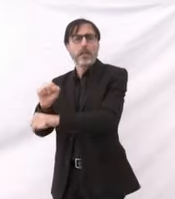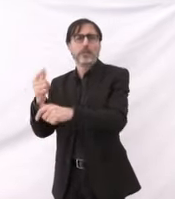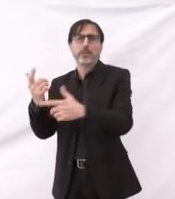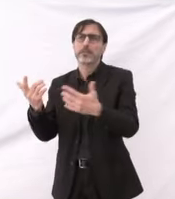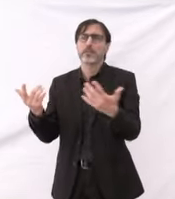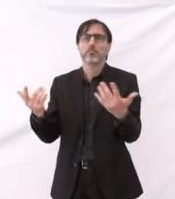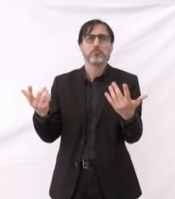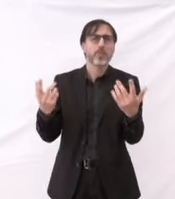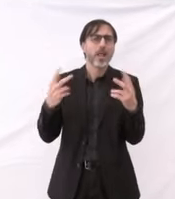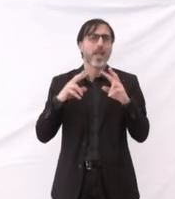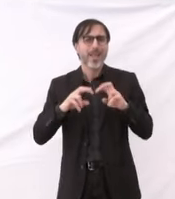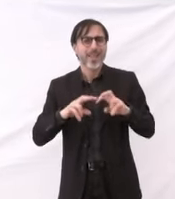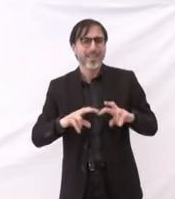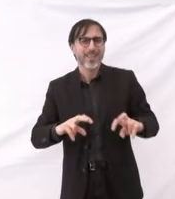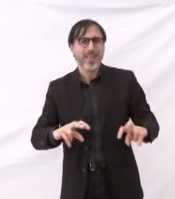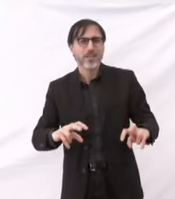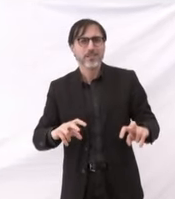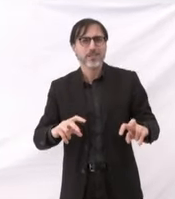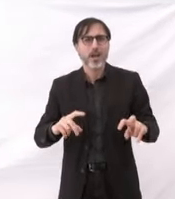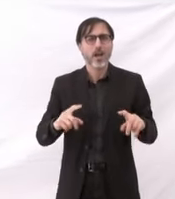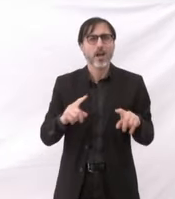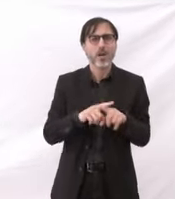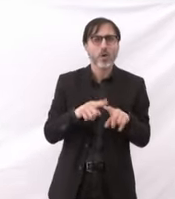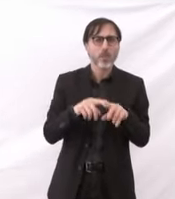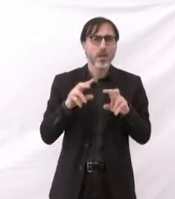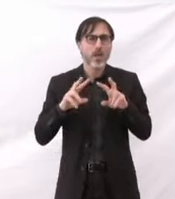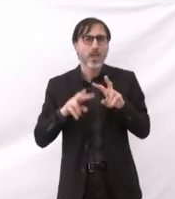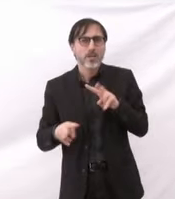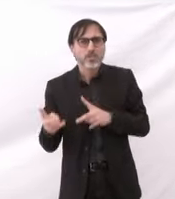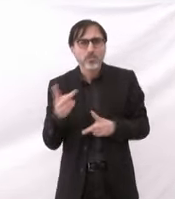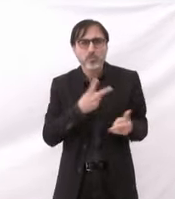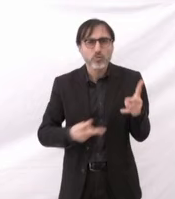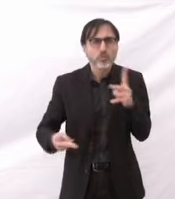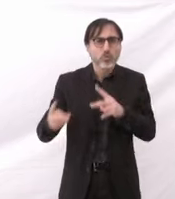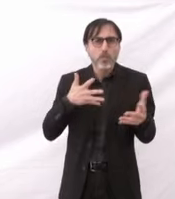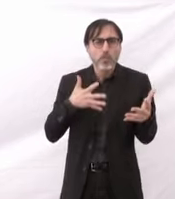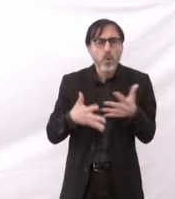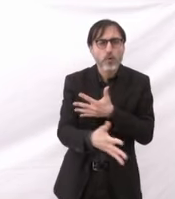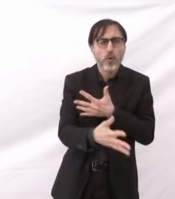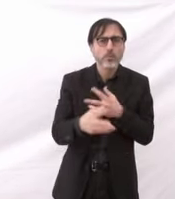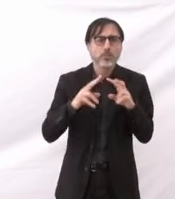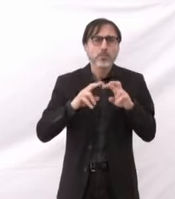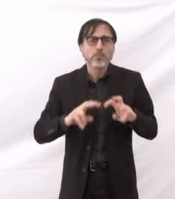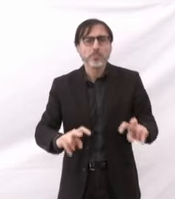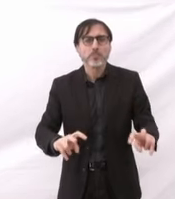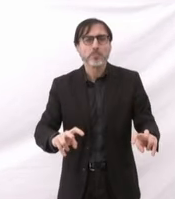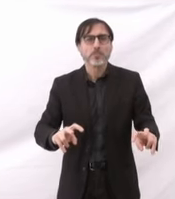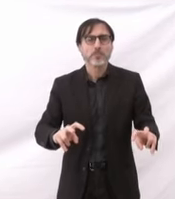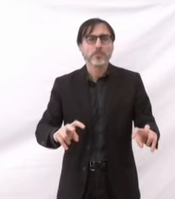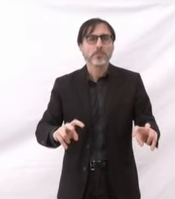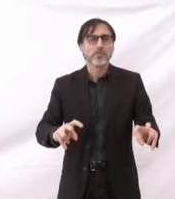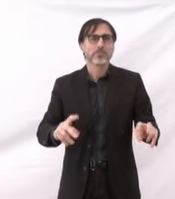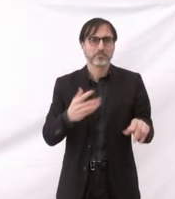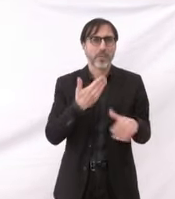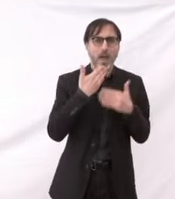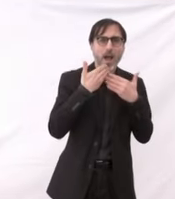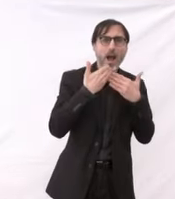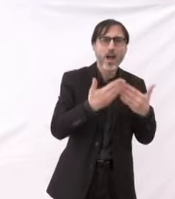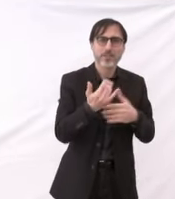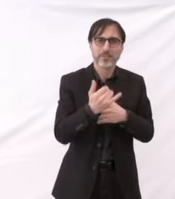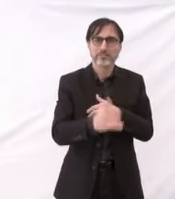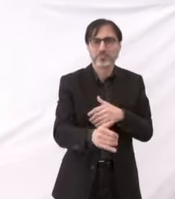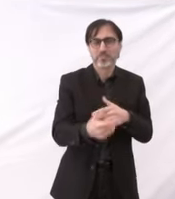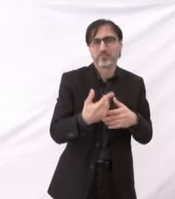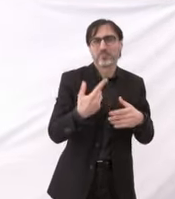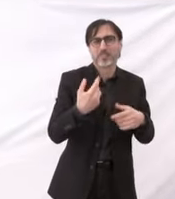un lavoro di inchiesta, di ricerca, di indagini profonde, a fianco della gratitudine